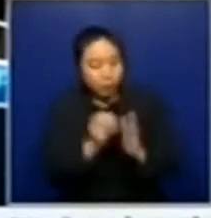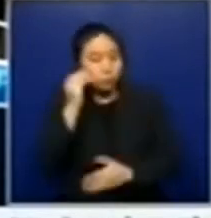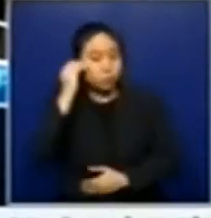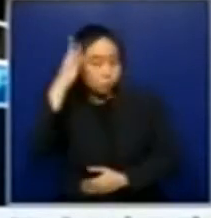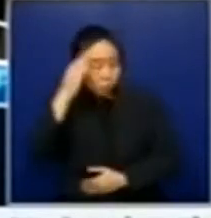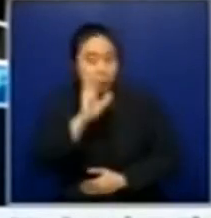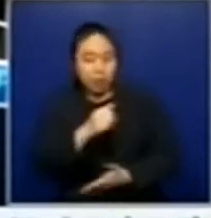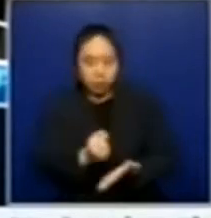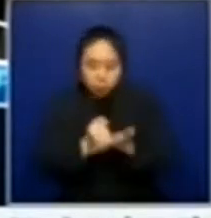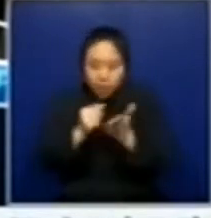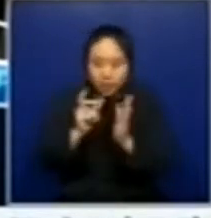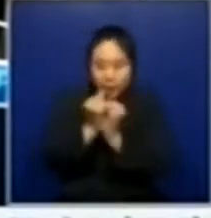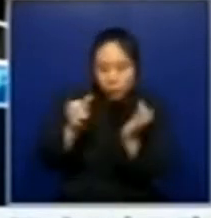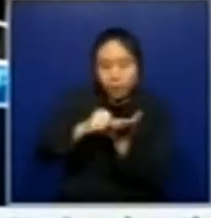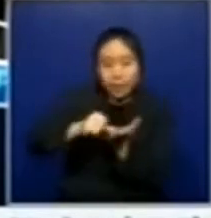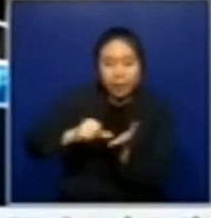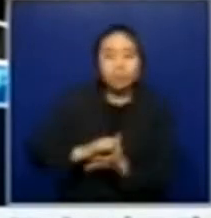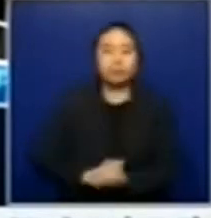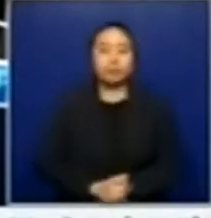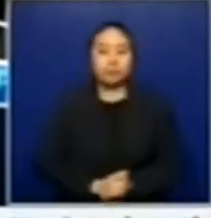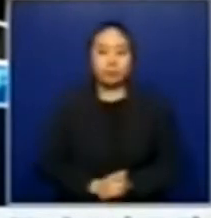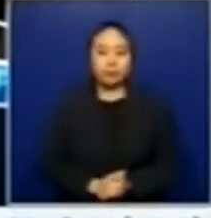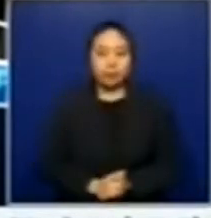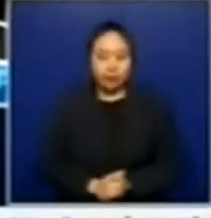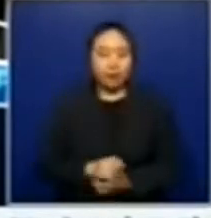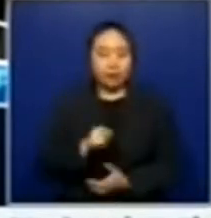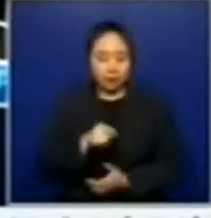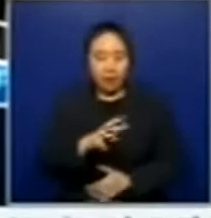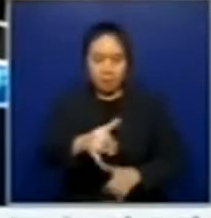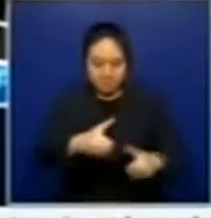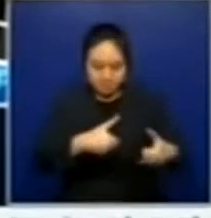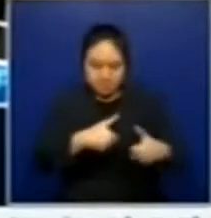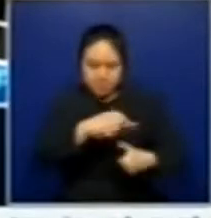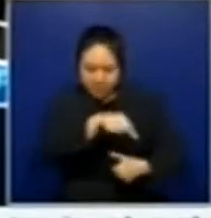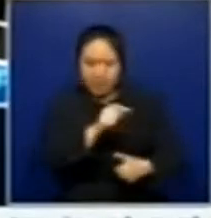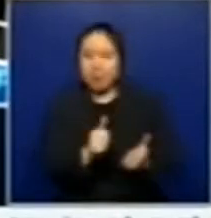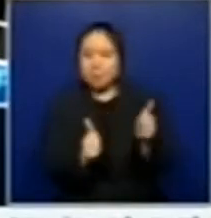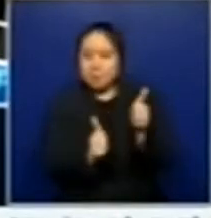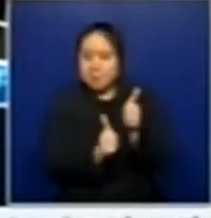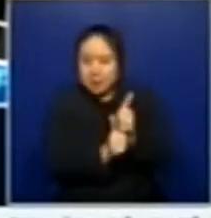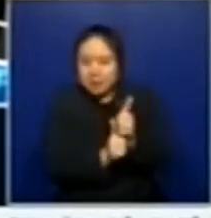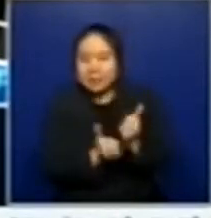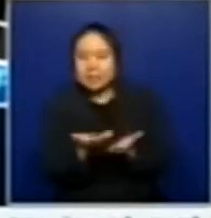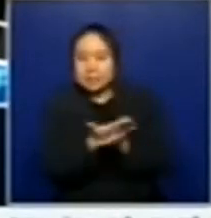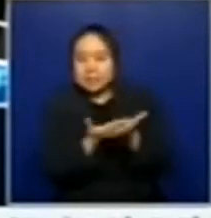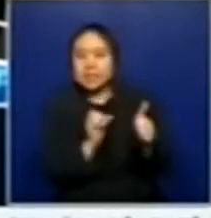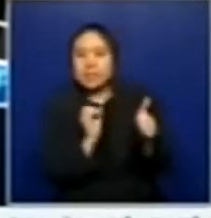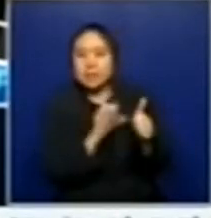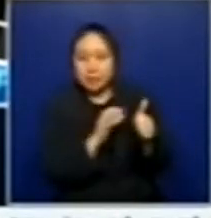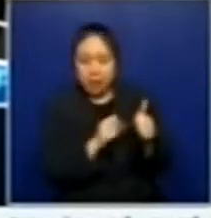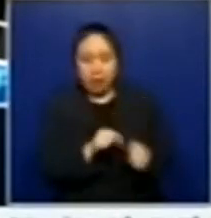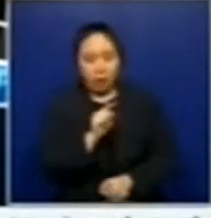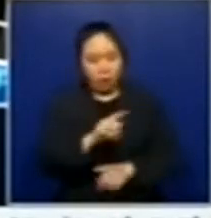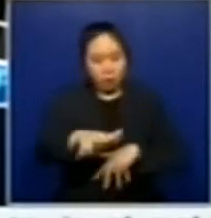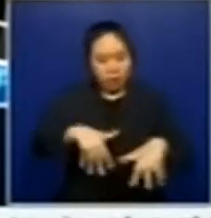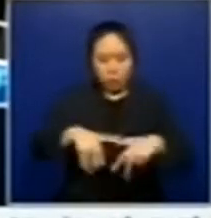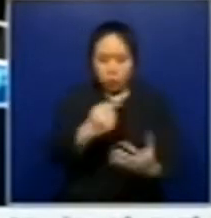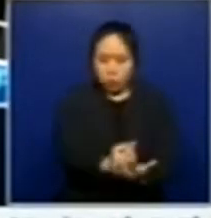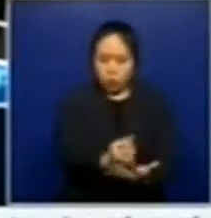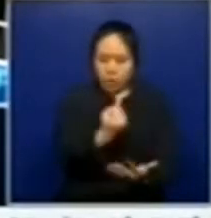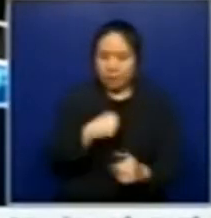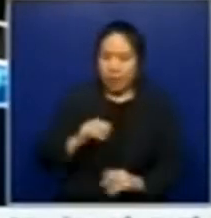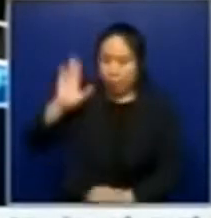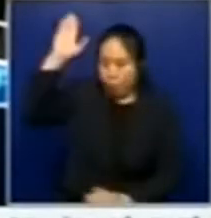แก้รัฐธรรมนูญท่านก็ให้เขาเข้ามาเป็นที่ปรึกษาสิครับเขาไม่ใช่ตัวแทนประชาชนเขาจะมาโหวตไม่